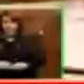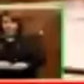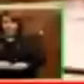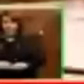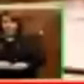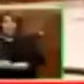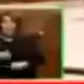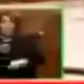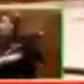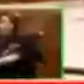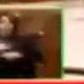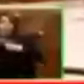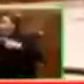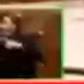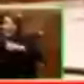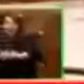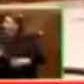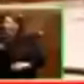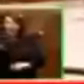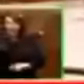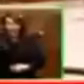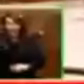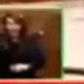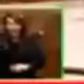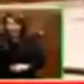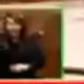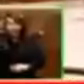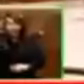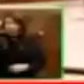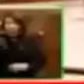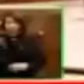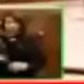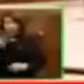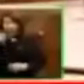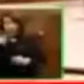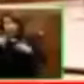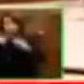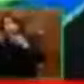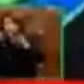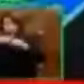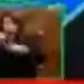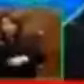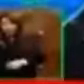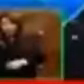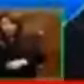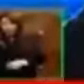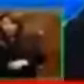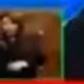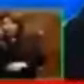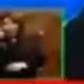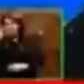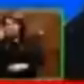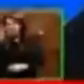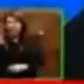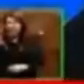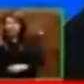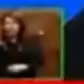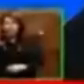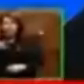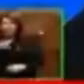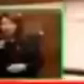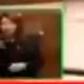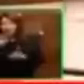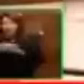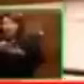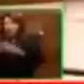وعكس ذلك نشوفوا بالمقابل وين الشمس هي قاعده تطلع نشوفوا يبداوا يشعلوا باش نعرفوا احنا غير بالنظر نعرفوا المكاتب